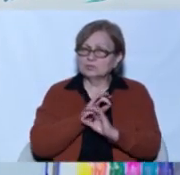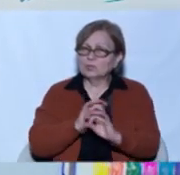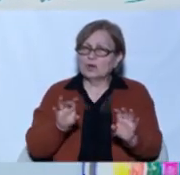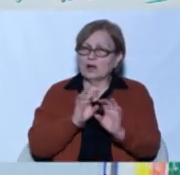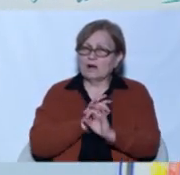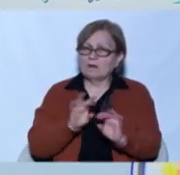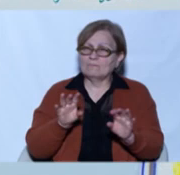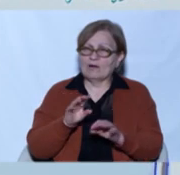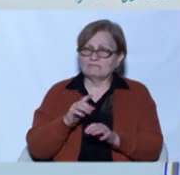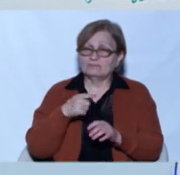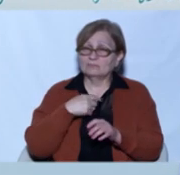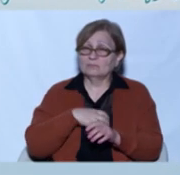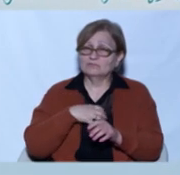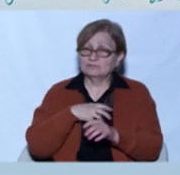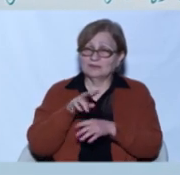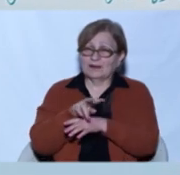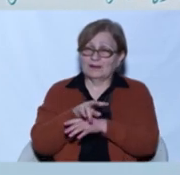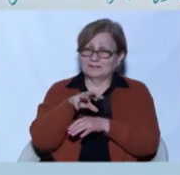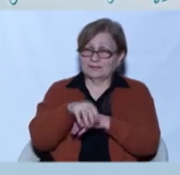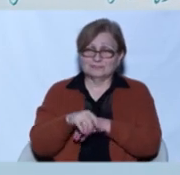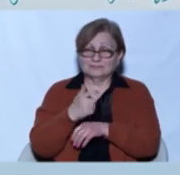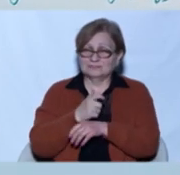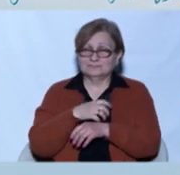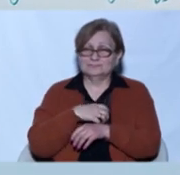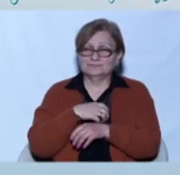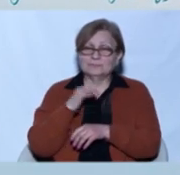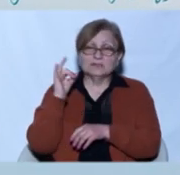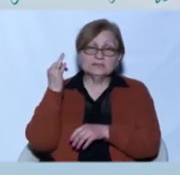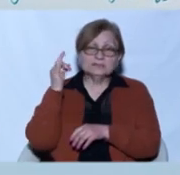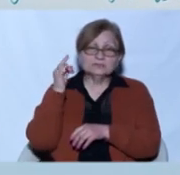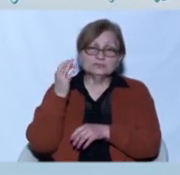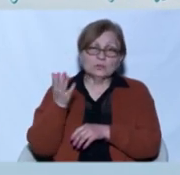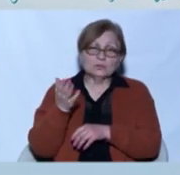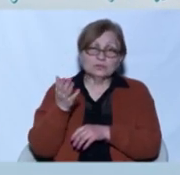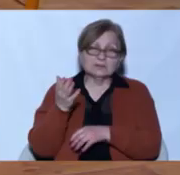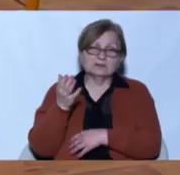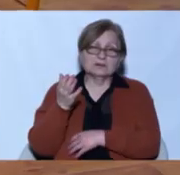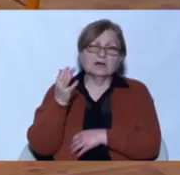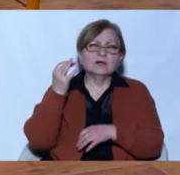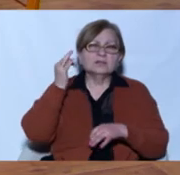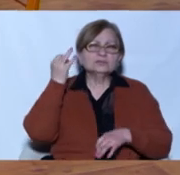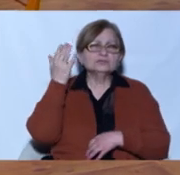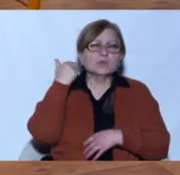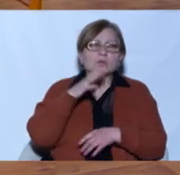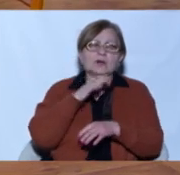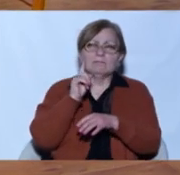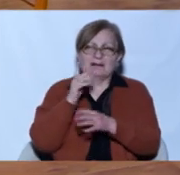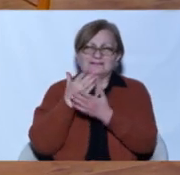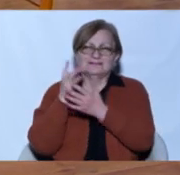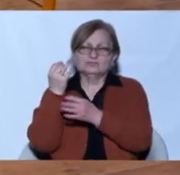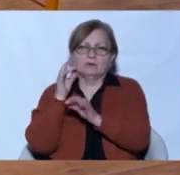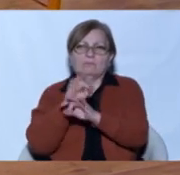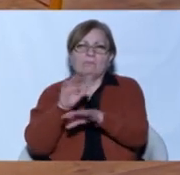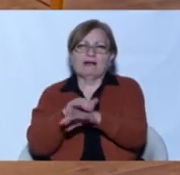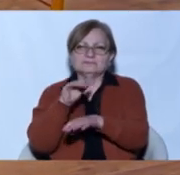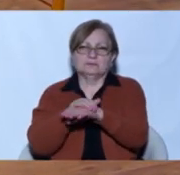მნიშვნელოვანია ლიტერატურისთვის. ამბობენ ხოლმე, რომ ისტორია გვაცნობს იმას, რა მოხდა, ხოლო